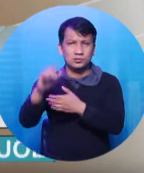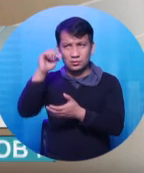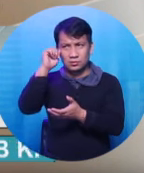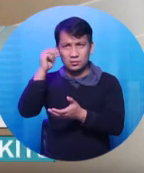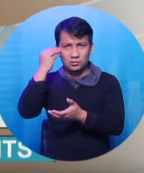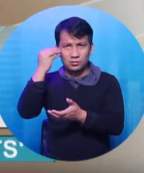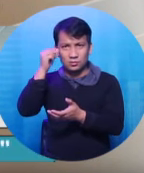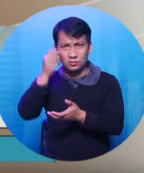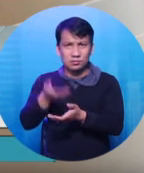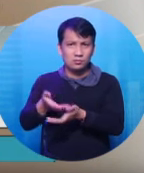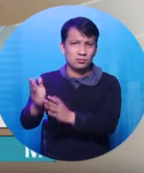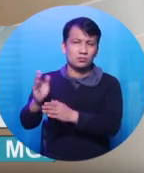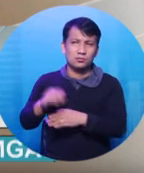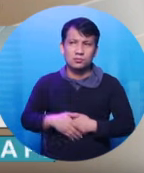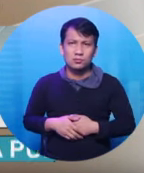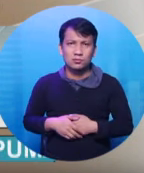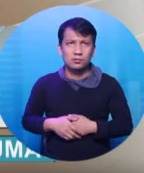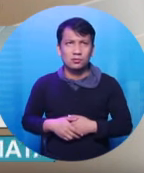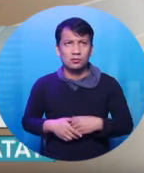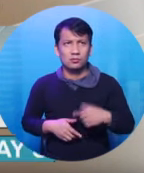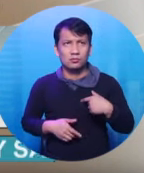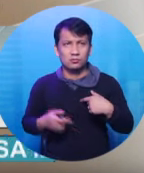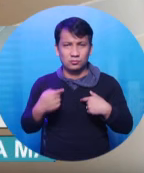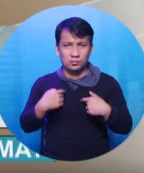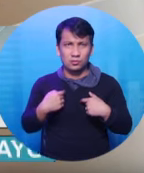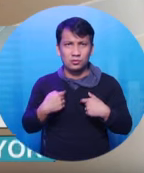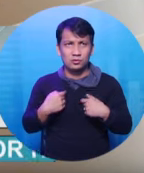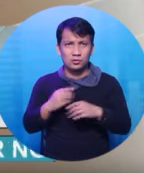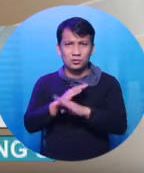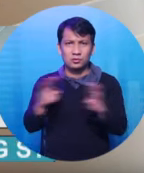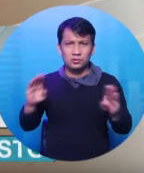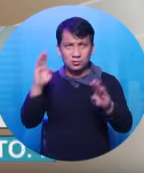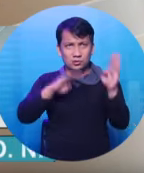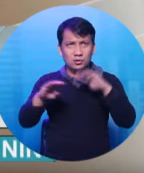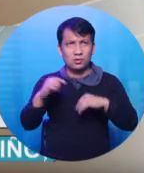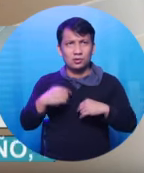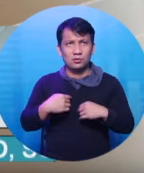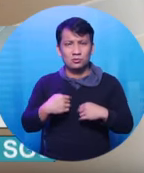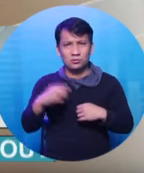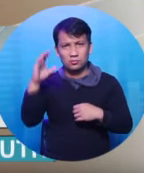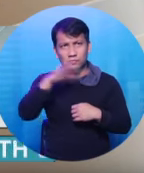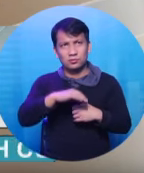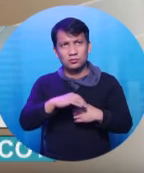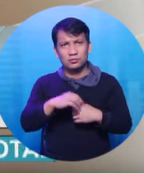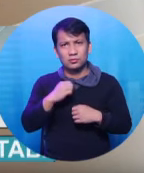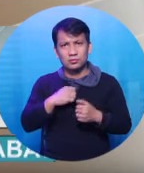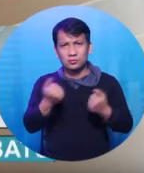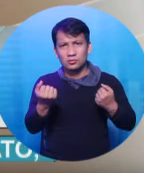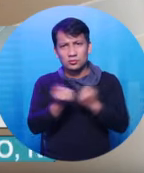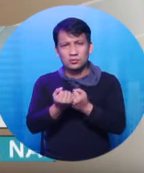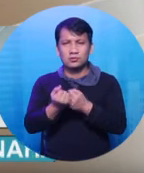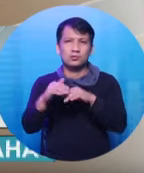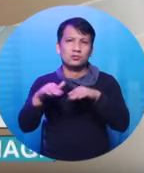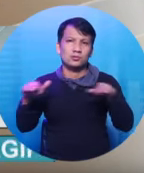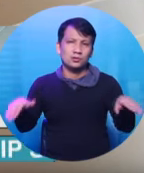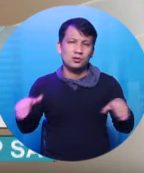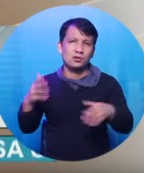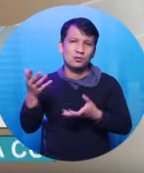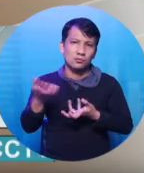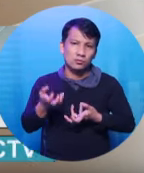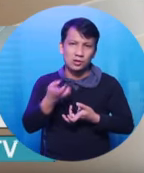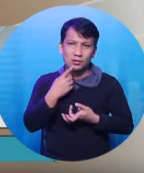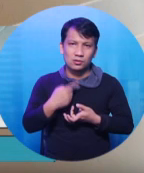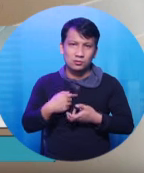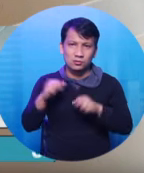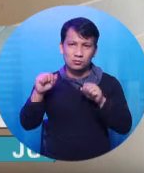ko, ikaw, nasa sayo lang yun. Kasi ako, wala na akong problema dyan. Ang inaano ko lang, suporta ng anak ko. Gusto ko lang yung